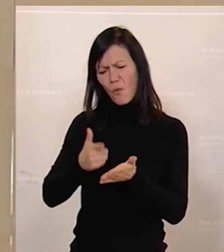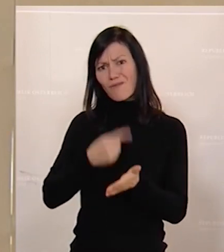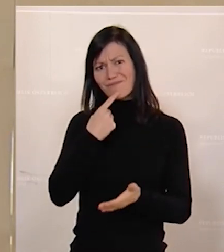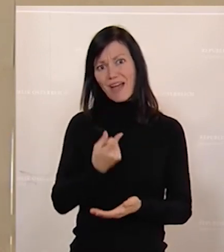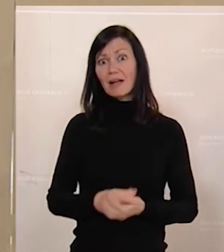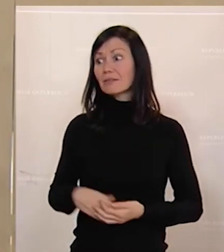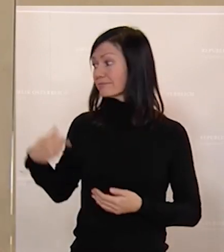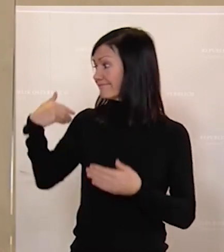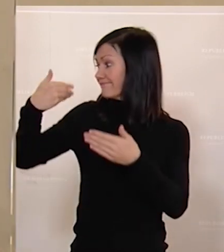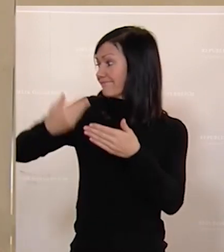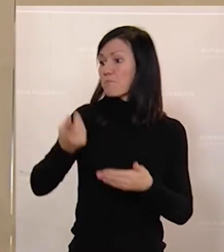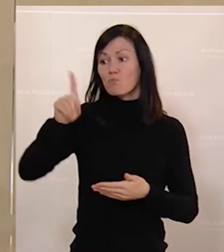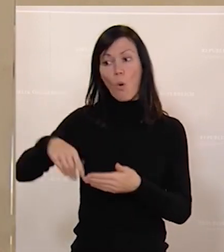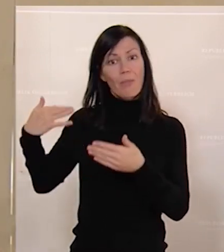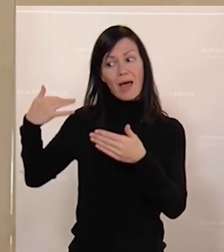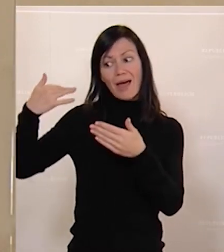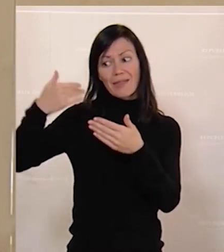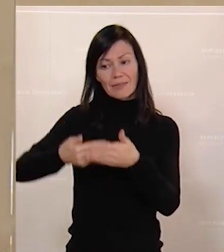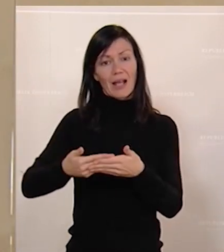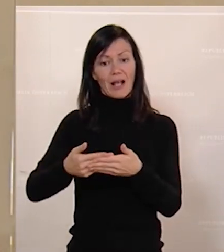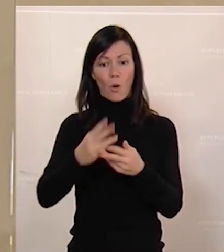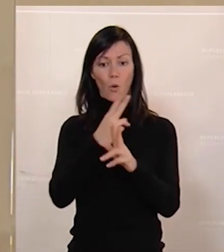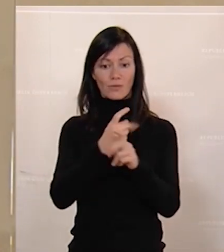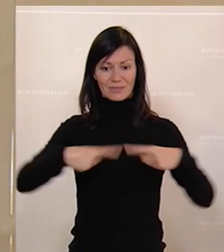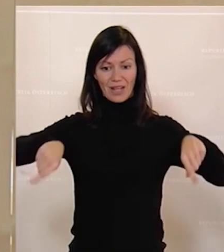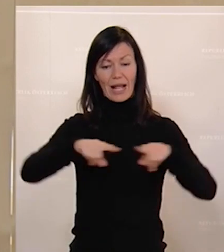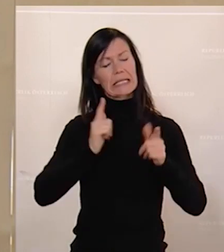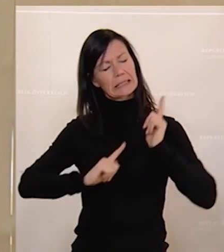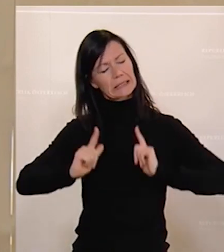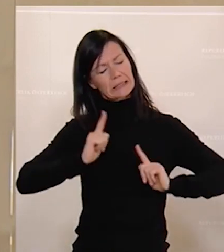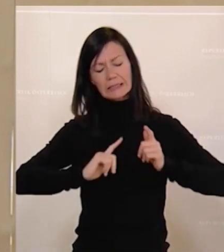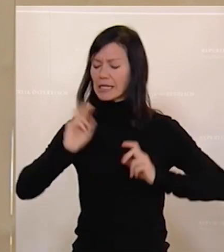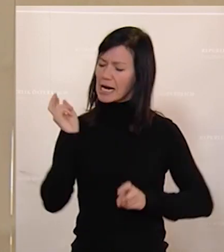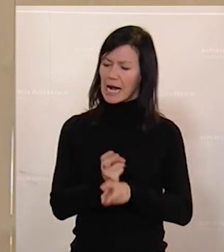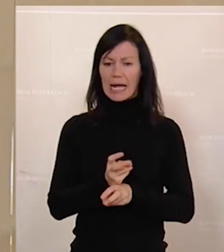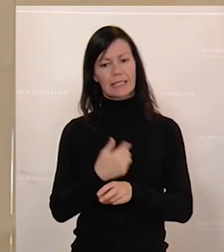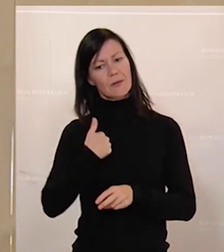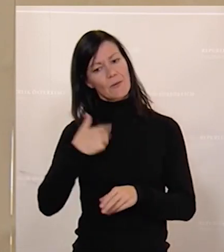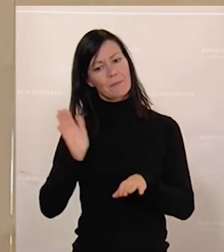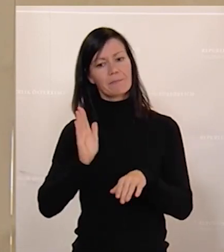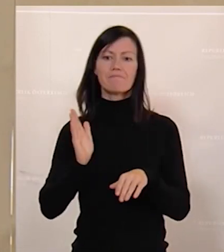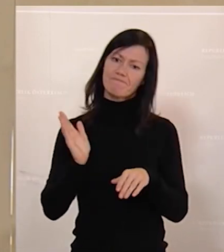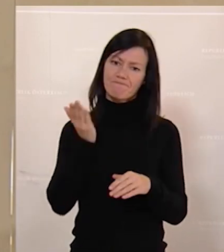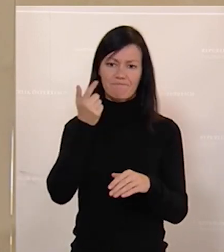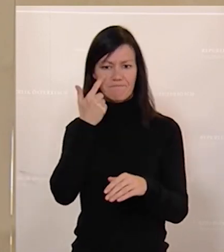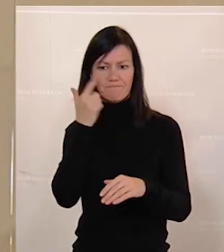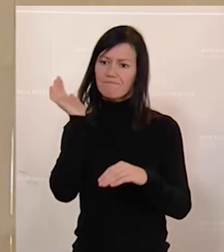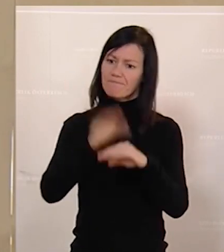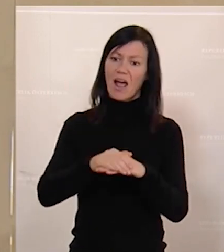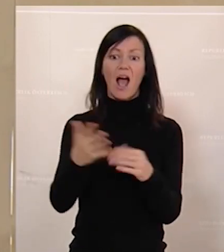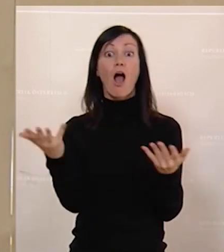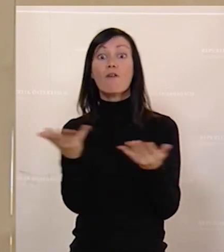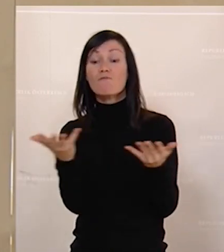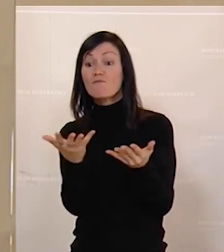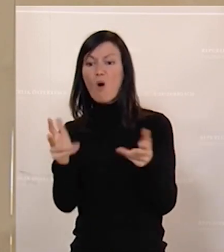vergangenen Monaten schmerzhaft gesehen hat, wo Schwachstellen im System sind, wo Verwaltung nicht